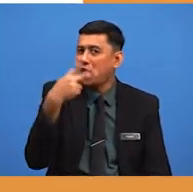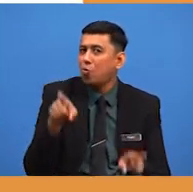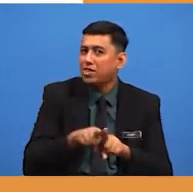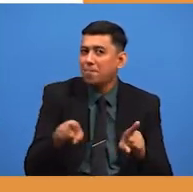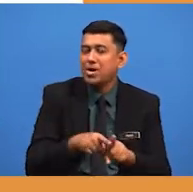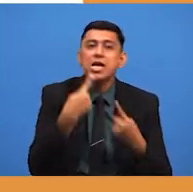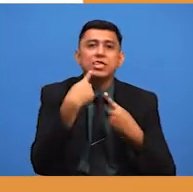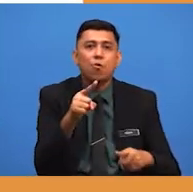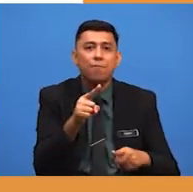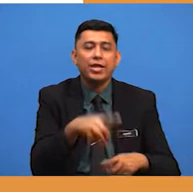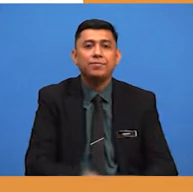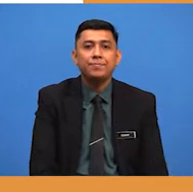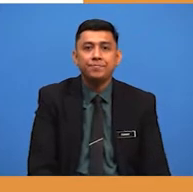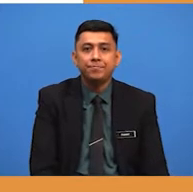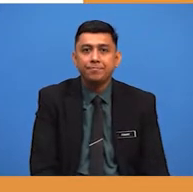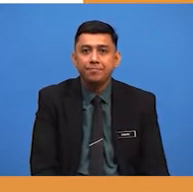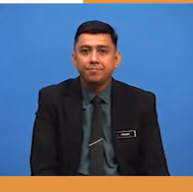bersama-sama jawapan tersebut.